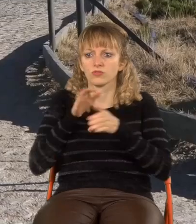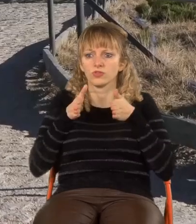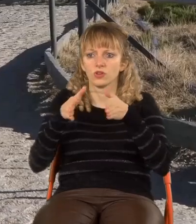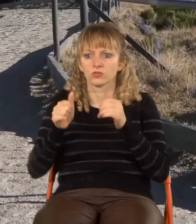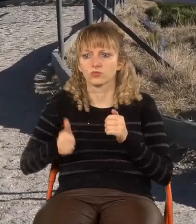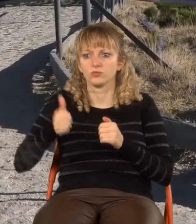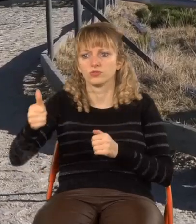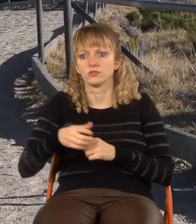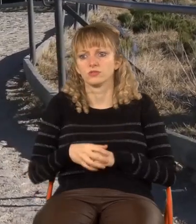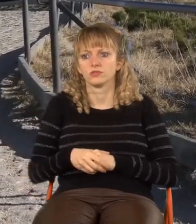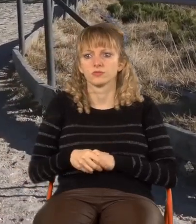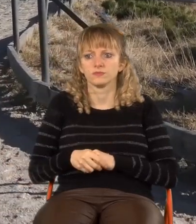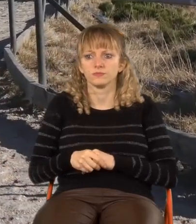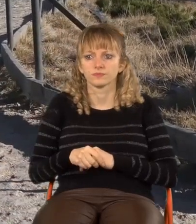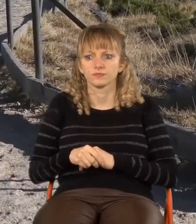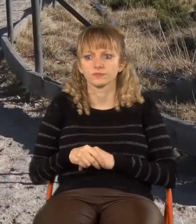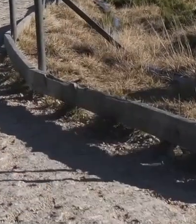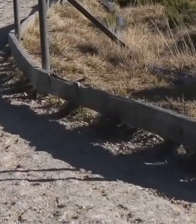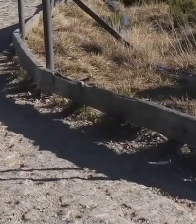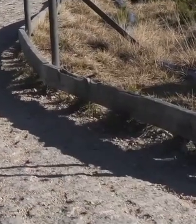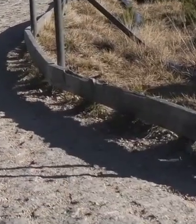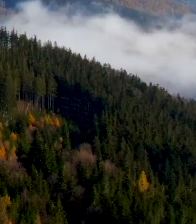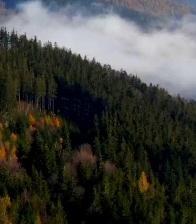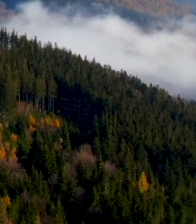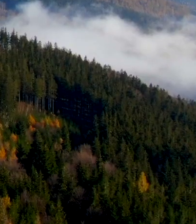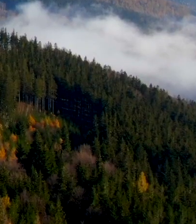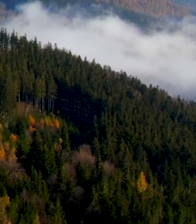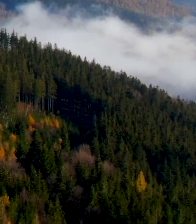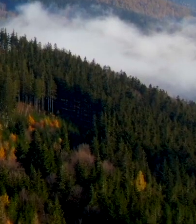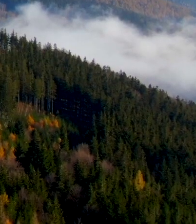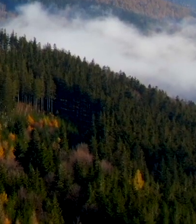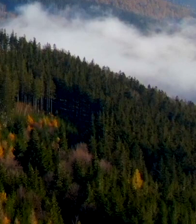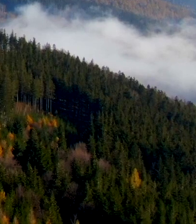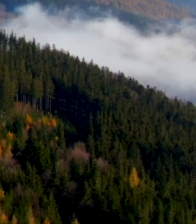co najmniej 100 km szlaków turystycznych.